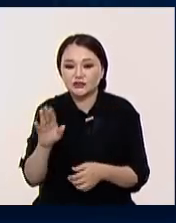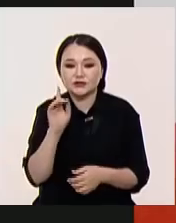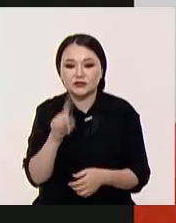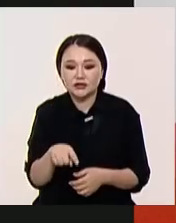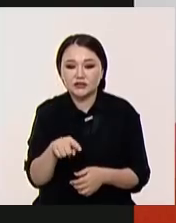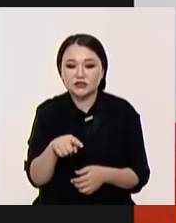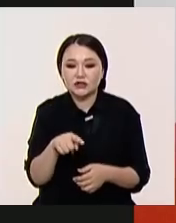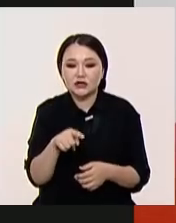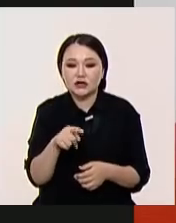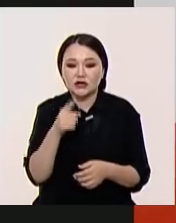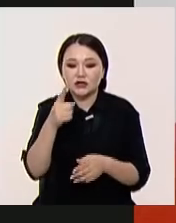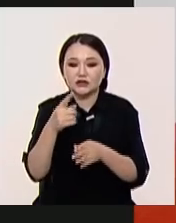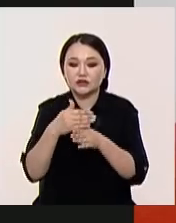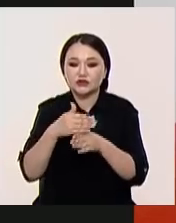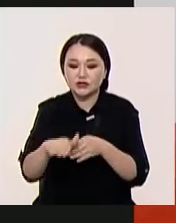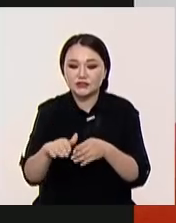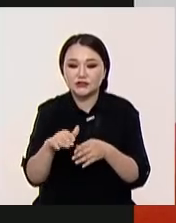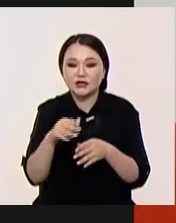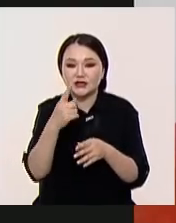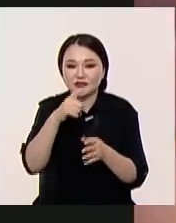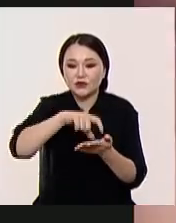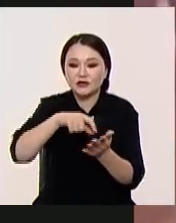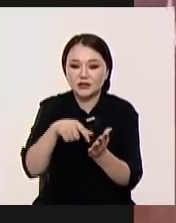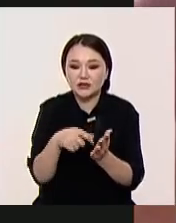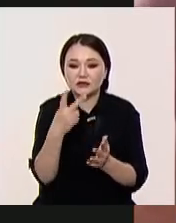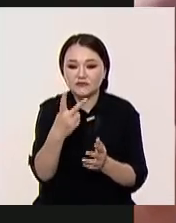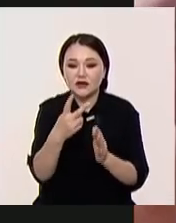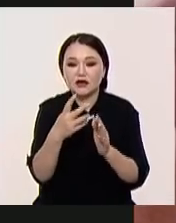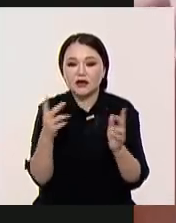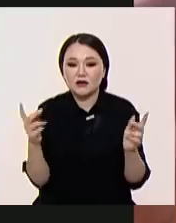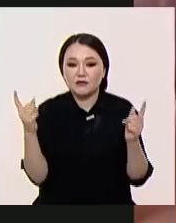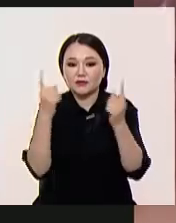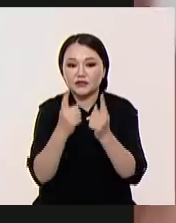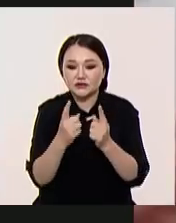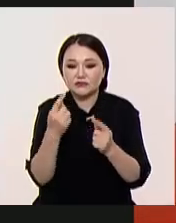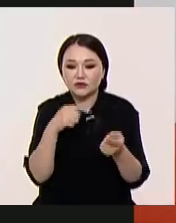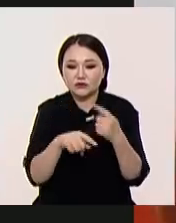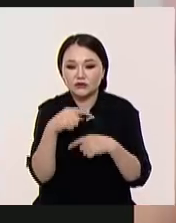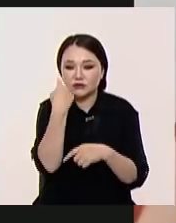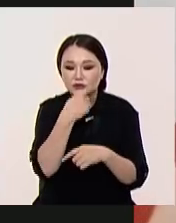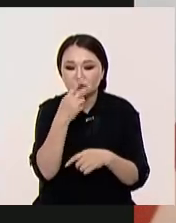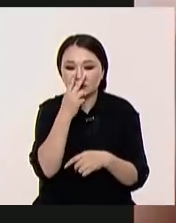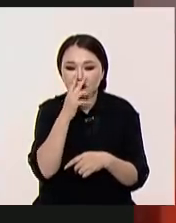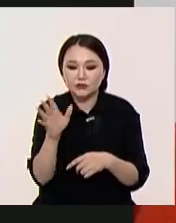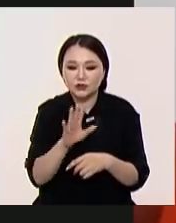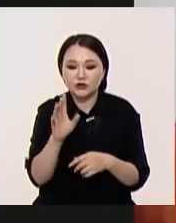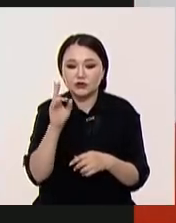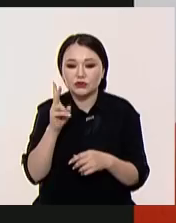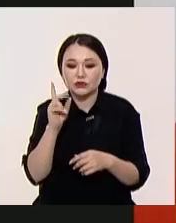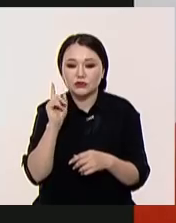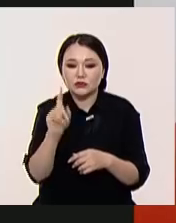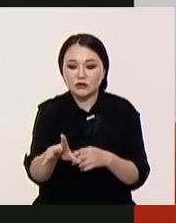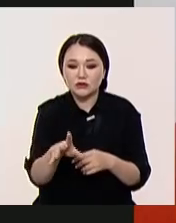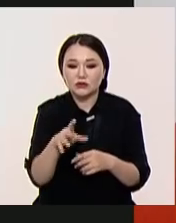андай бір әскери бөлімнің ішінде 2 призыв бар болса, олар бір-біріне түріне қаратпайды. Мысалы, біреулер шагат етіп кетіп бара